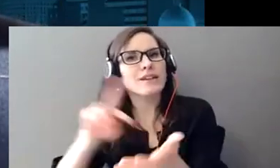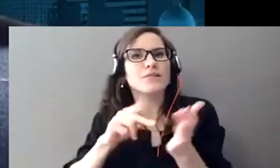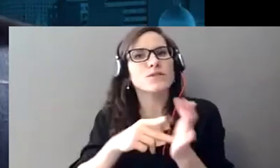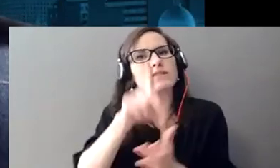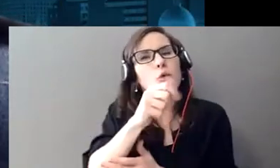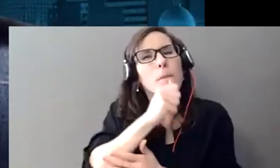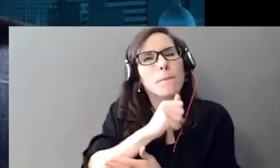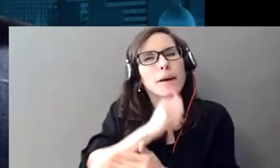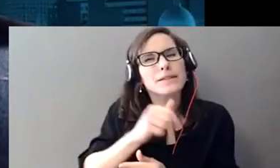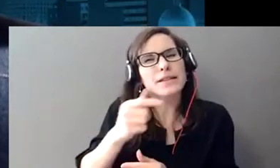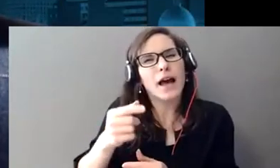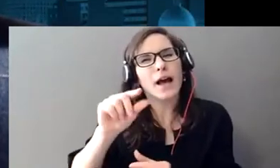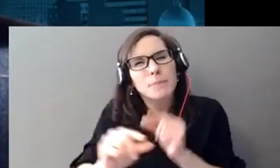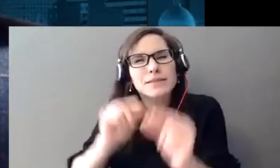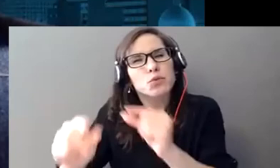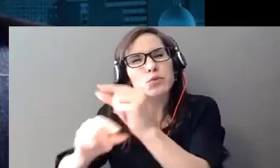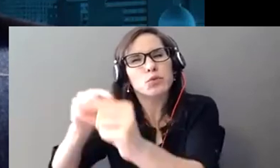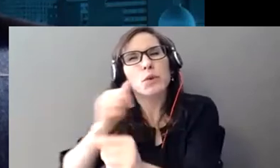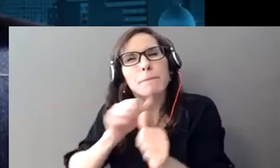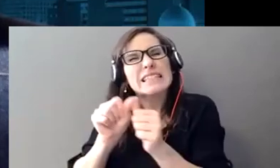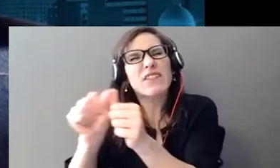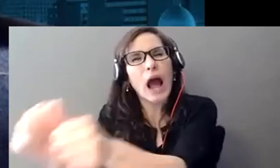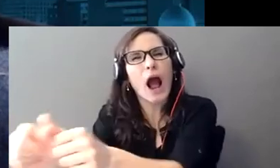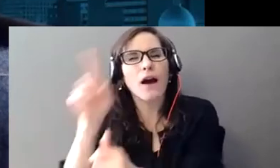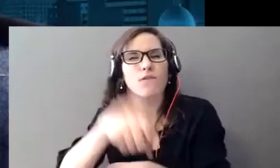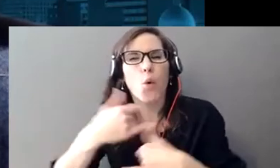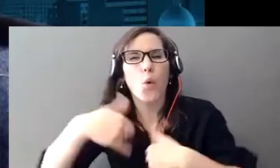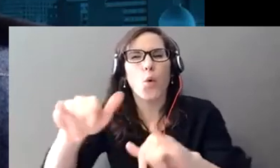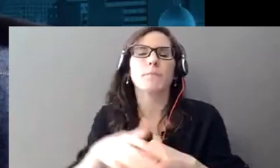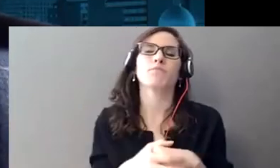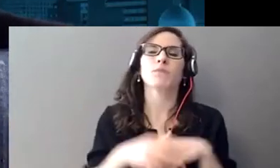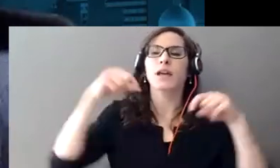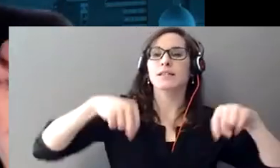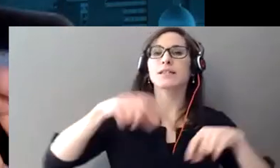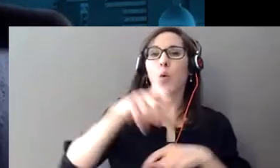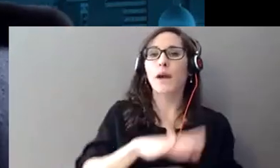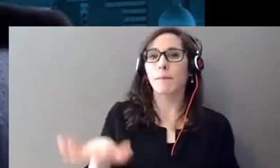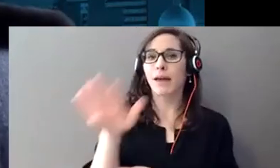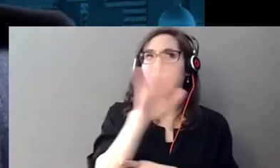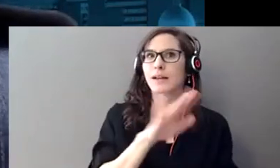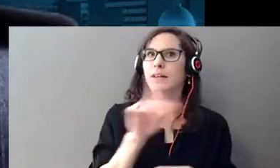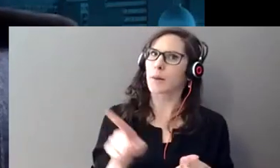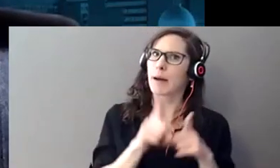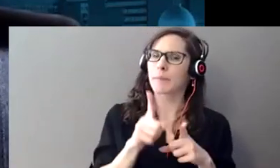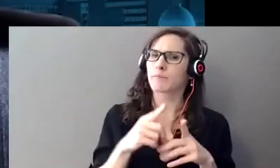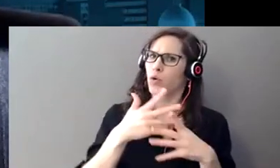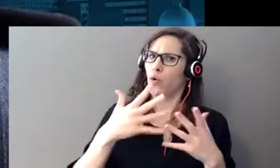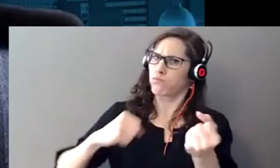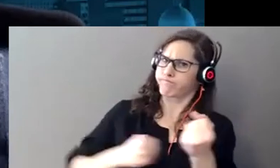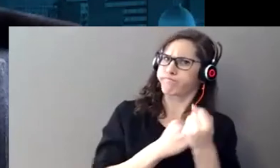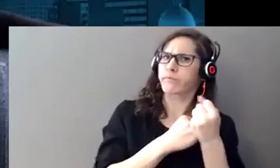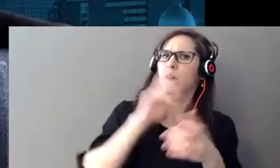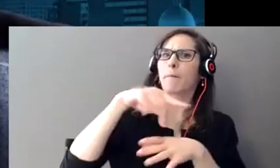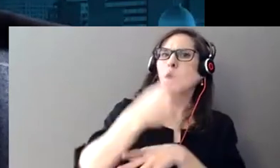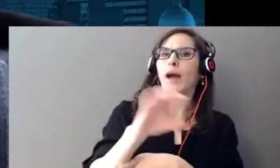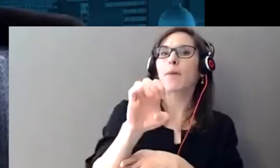et persévérant ici au Québec il y a eu un gros coup de pouce du programme EDI puisque tout d